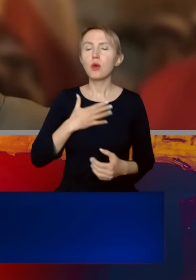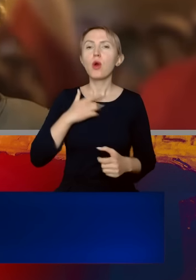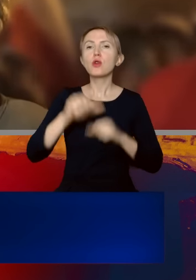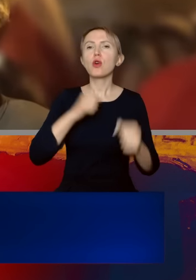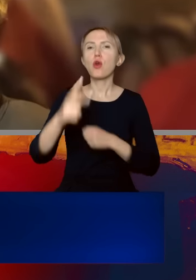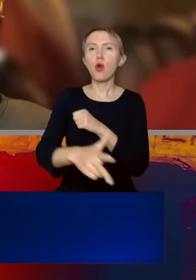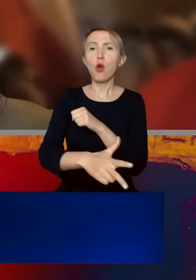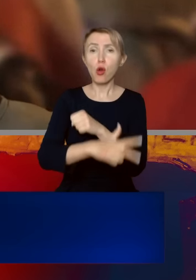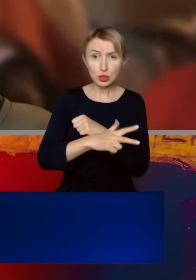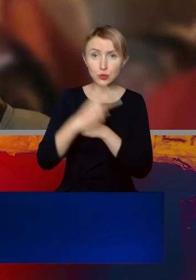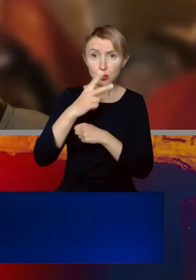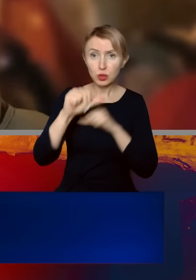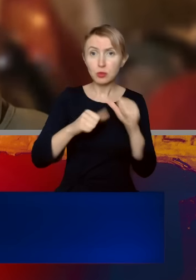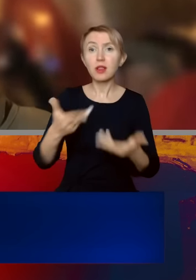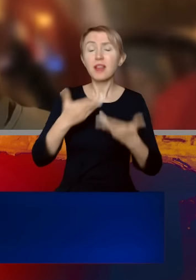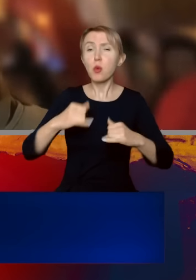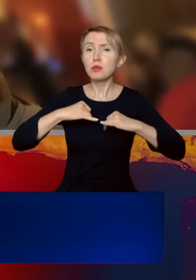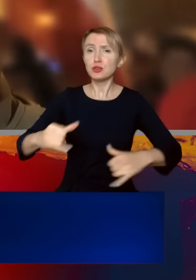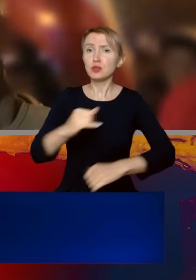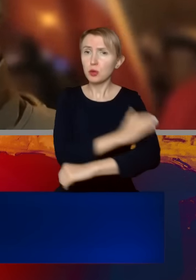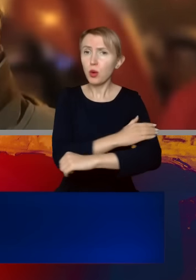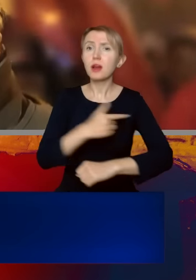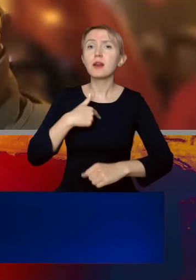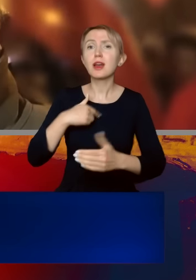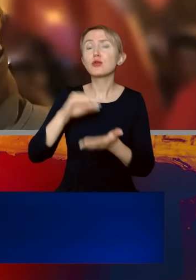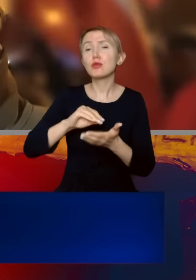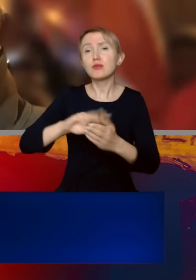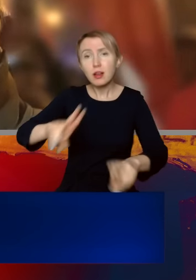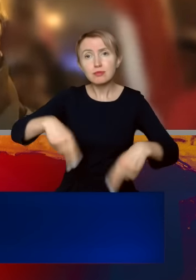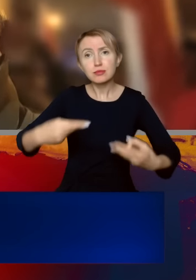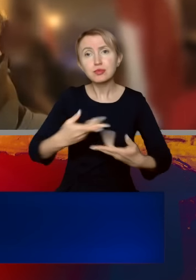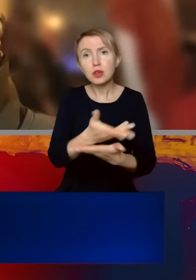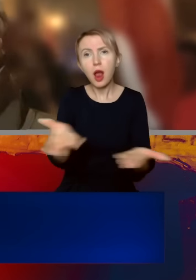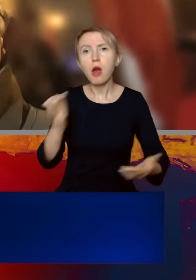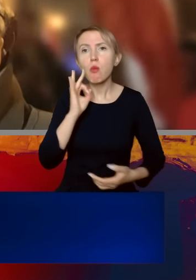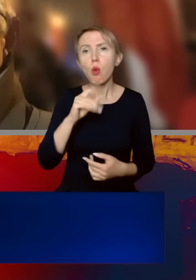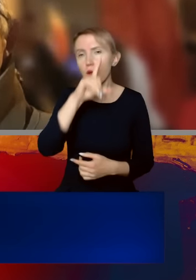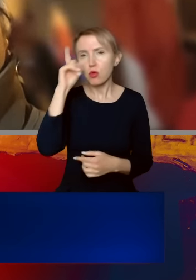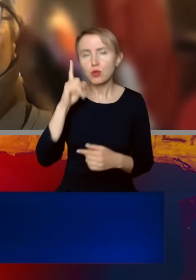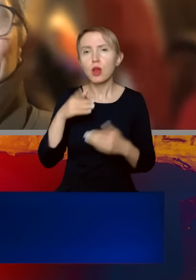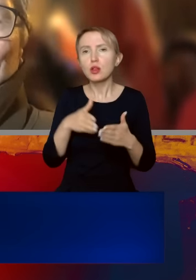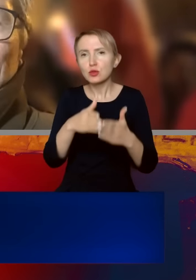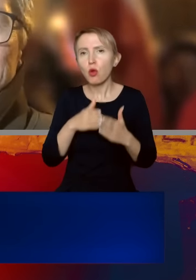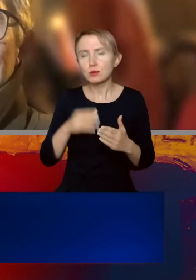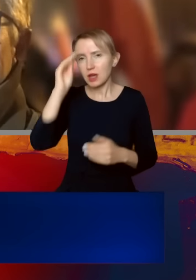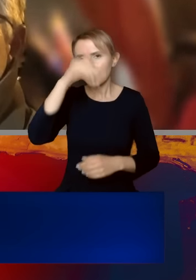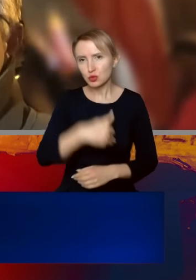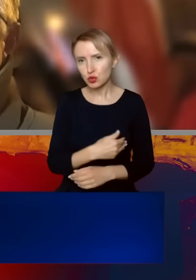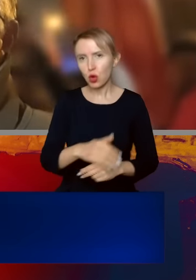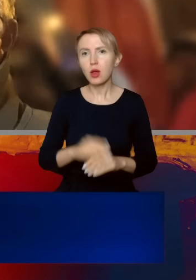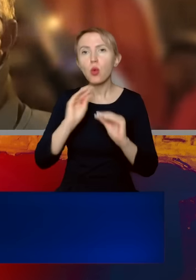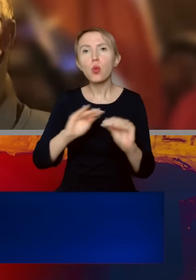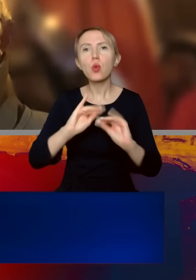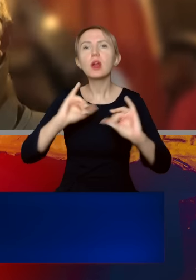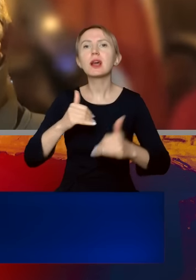dawało mi ogromną siłę i to doświadczenie starałem się przekazać młodszym ludziom z konspiracji szkolnej, ucząc ich, jak mają